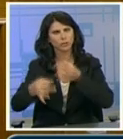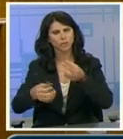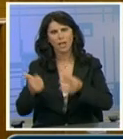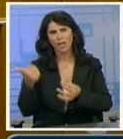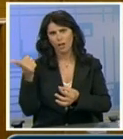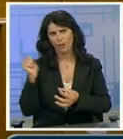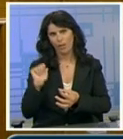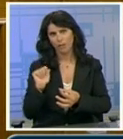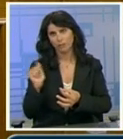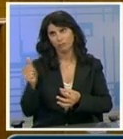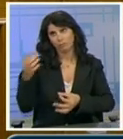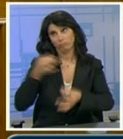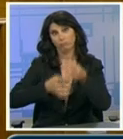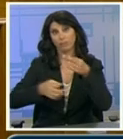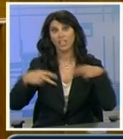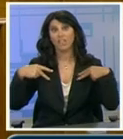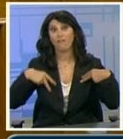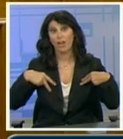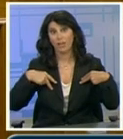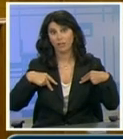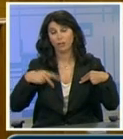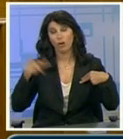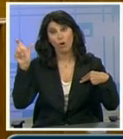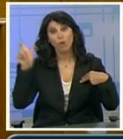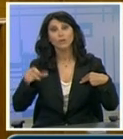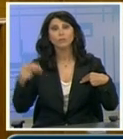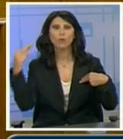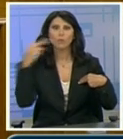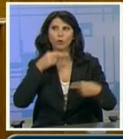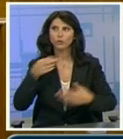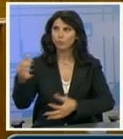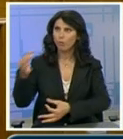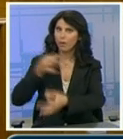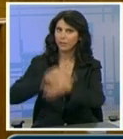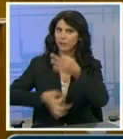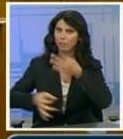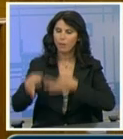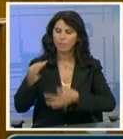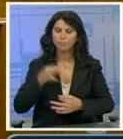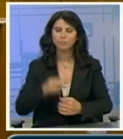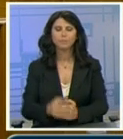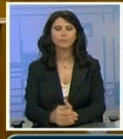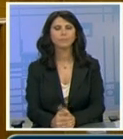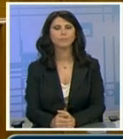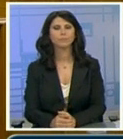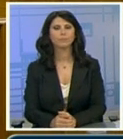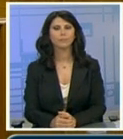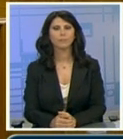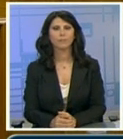χθες από τον Πρωθυπουργό, τον κύριο Σαμαρά.